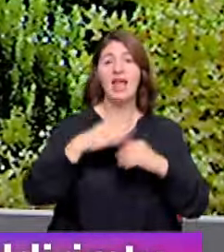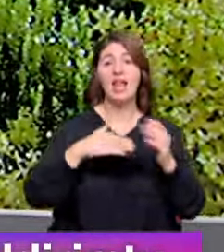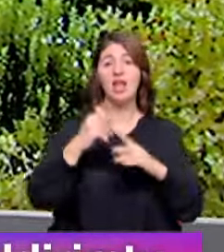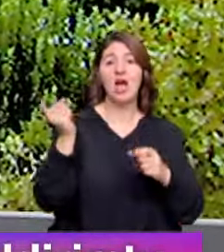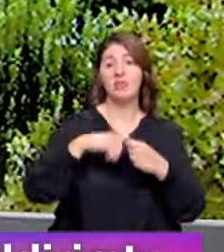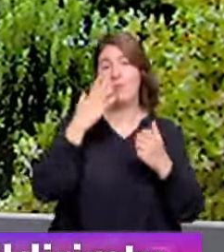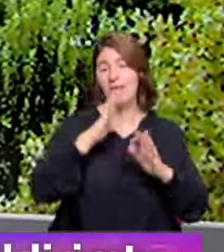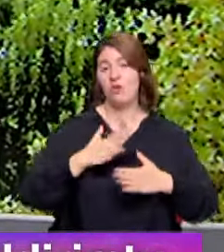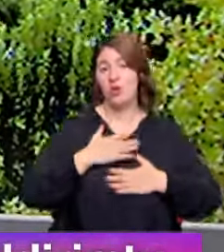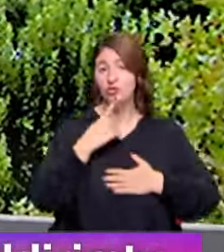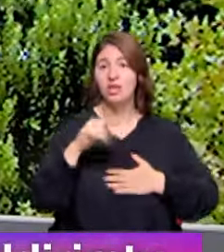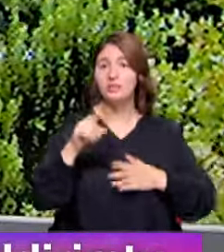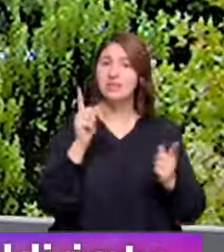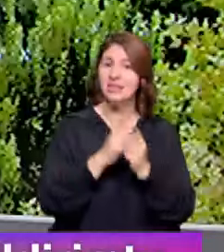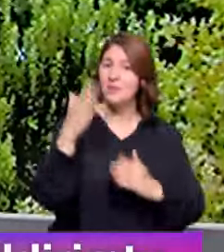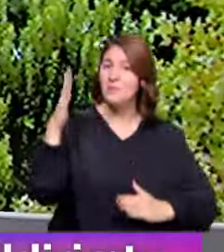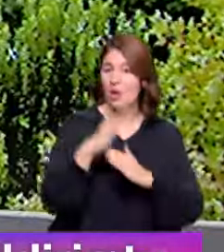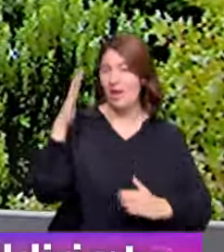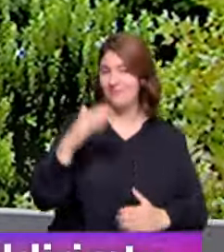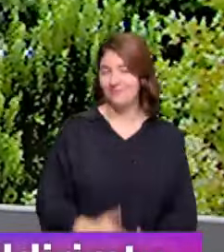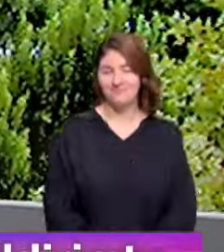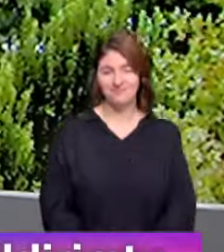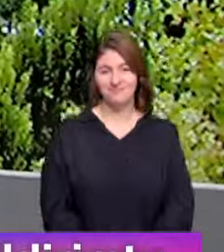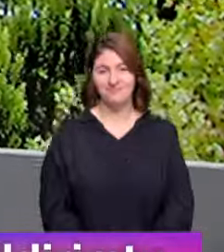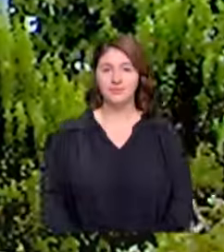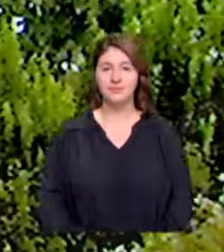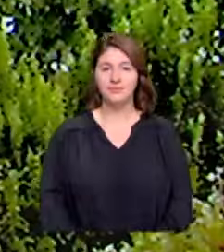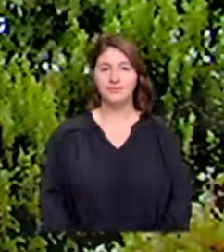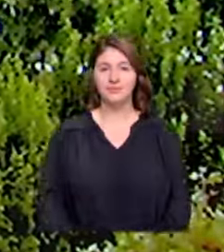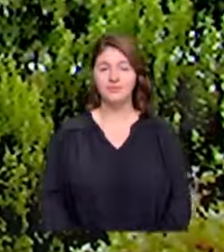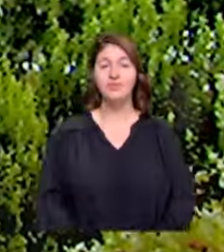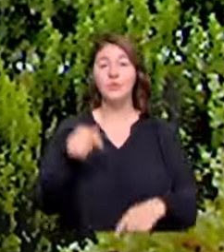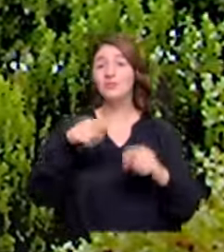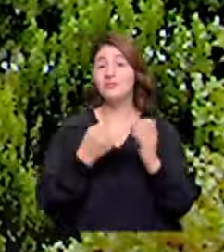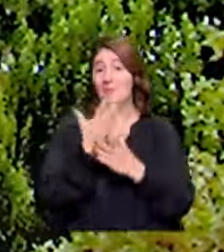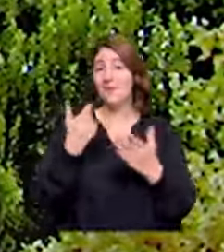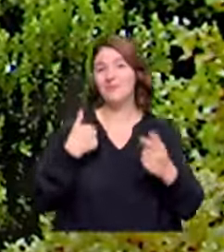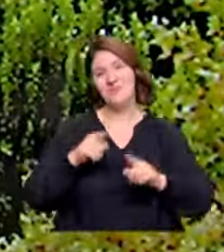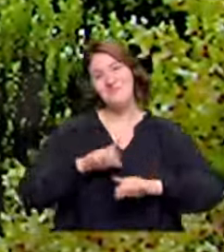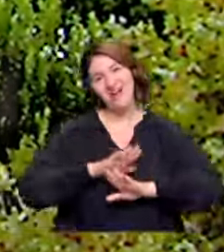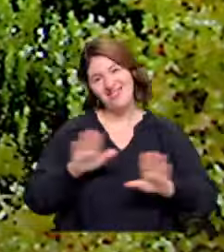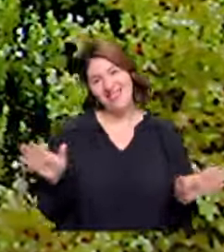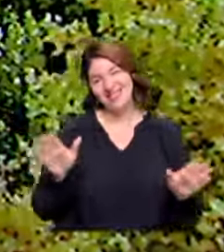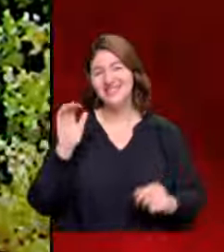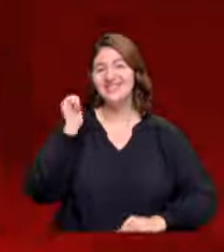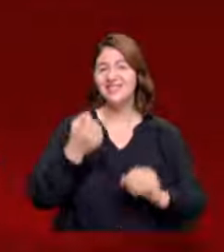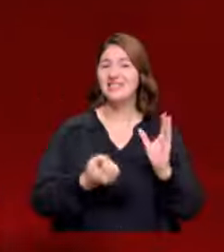atanmayı bekliyoruz diyor. Şimdi kısa bir ara veriyoruz efendim. Bu sabah da bizden bu kadardı.